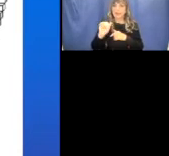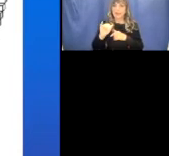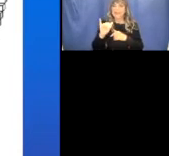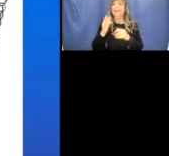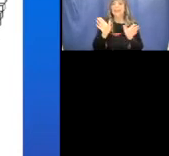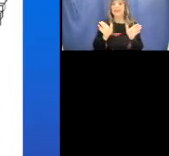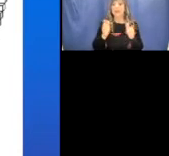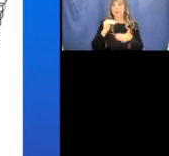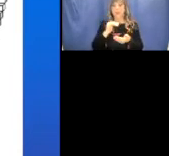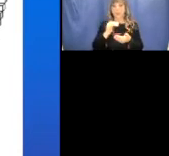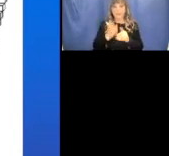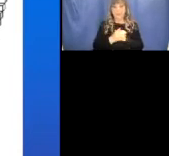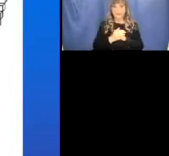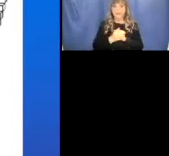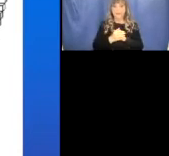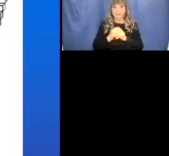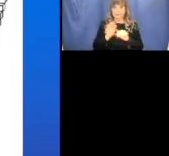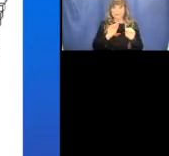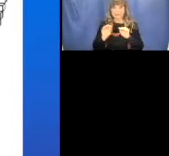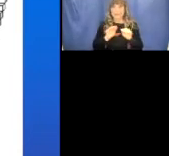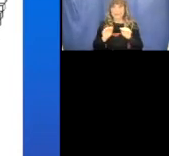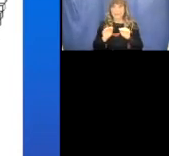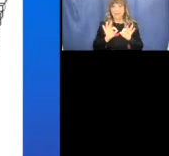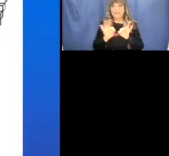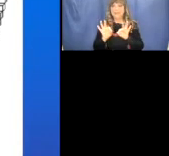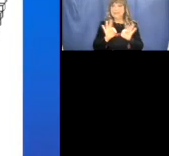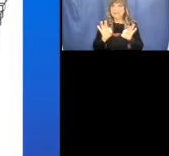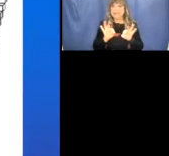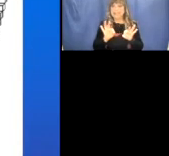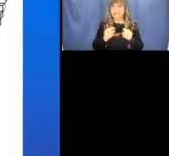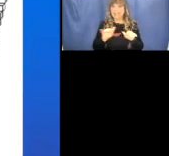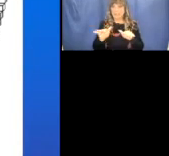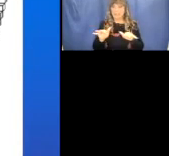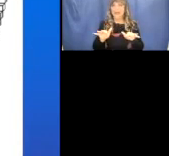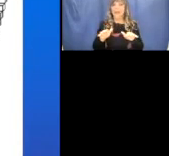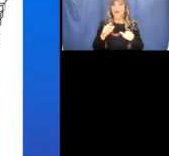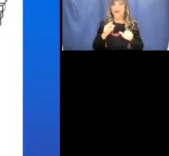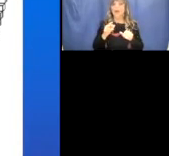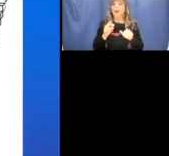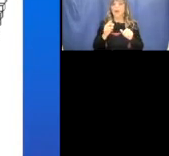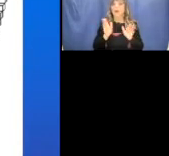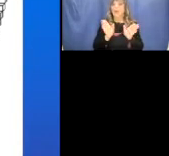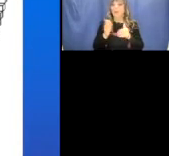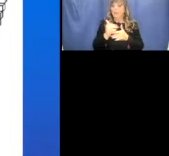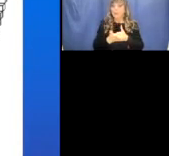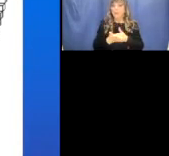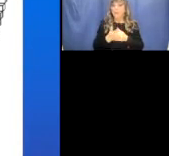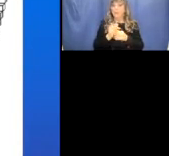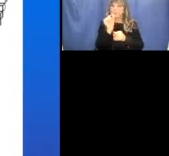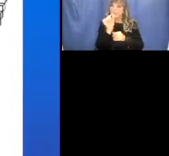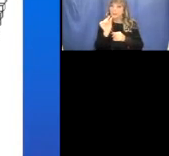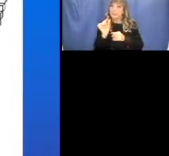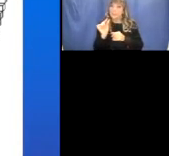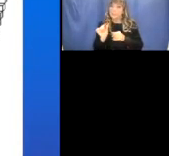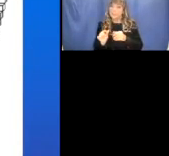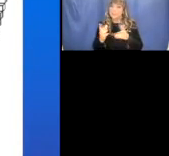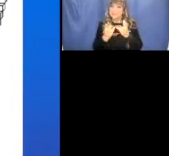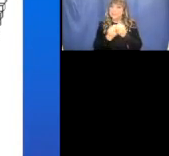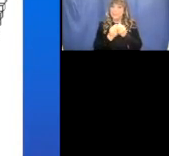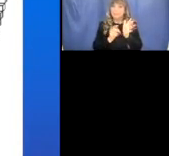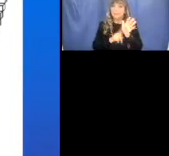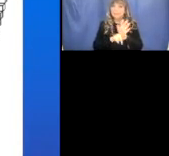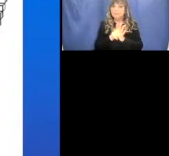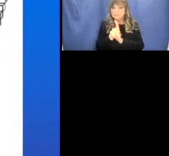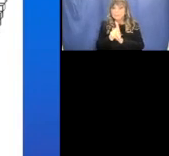all'esempio del sistema cubico dei piccoli cubetti assemblati tra di loro in modo diverso possono dare origine